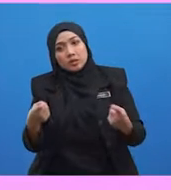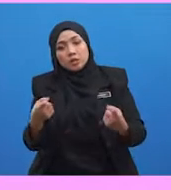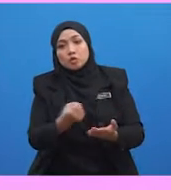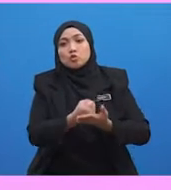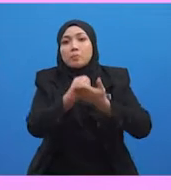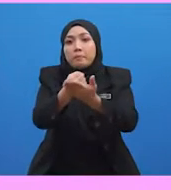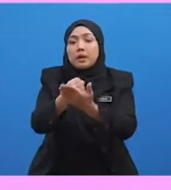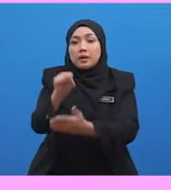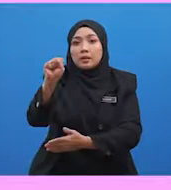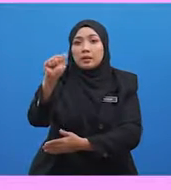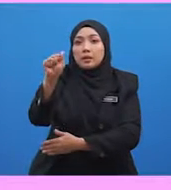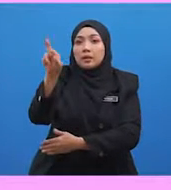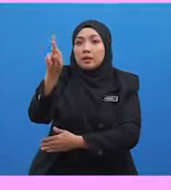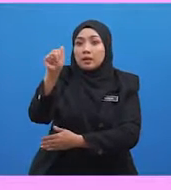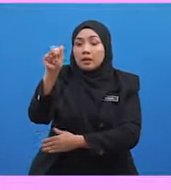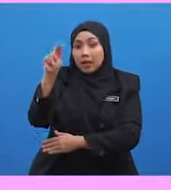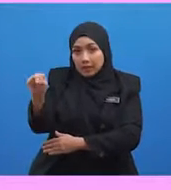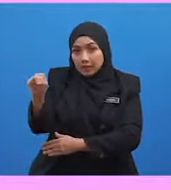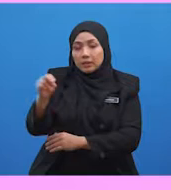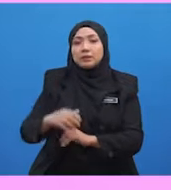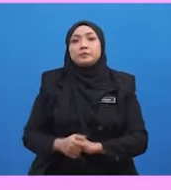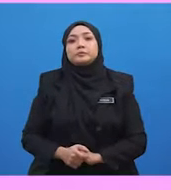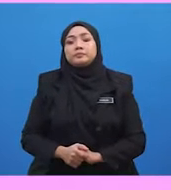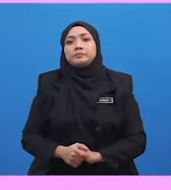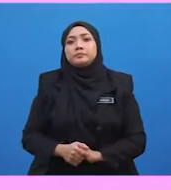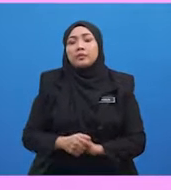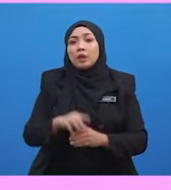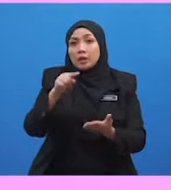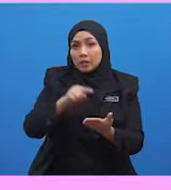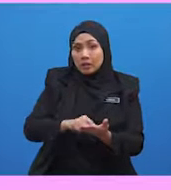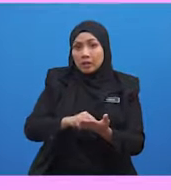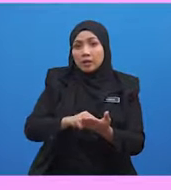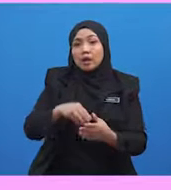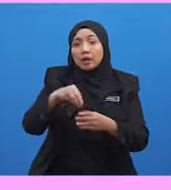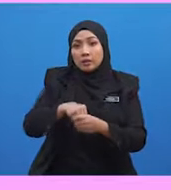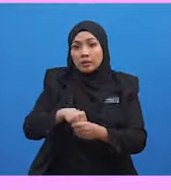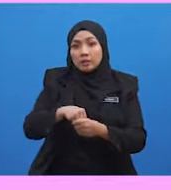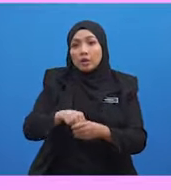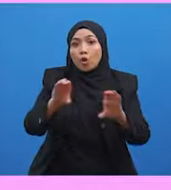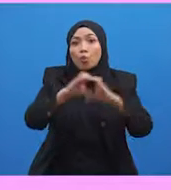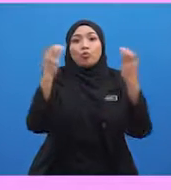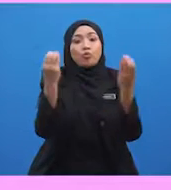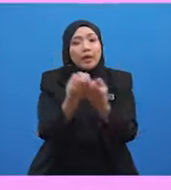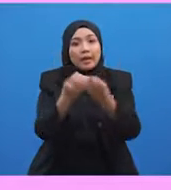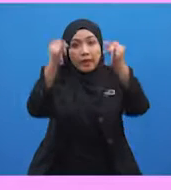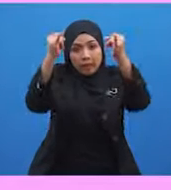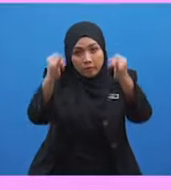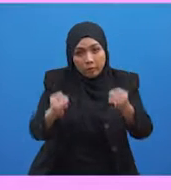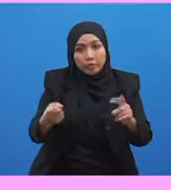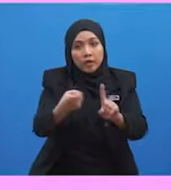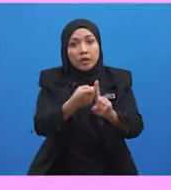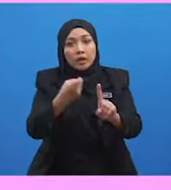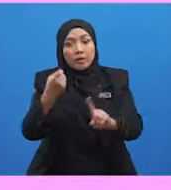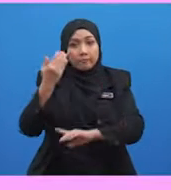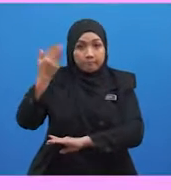saran. Sumbang saran merupakan sekumpulan individu daripada latar